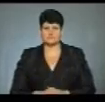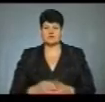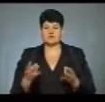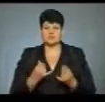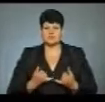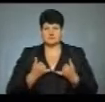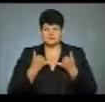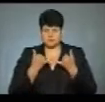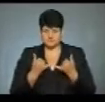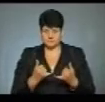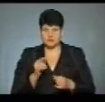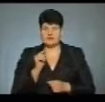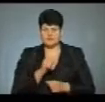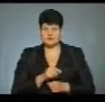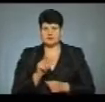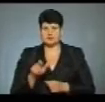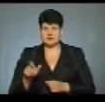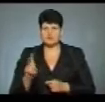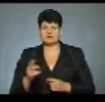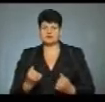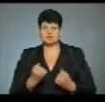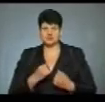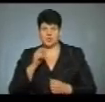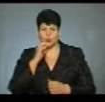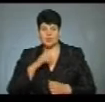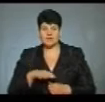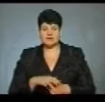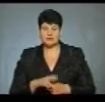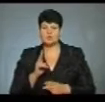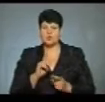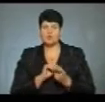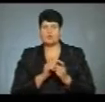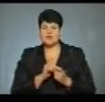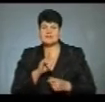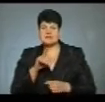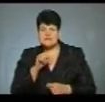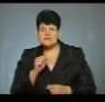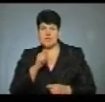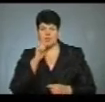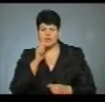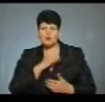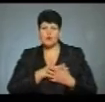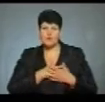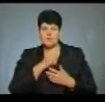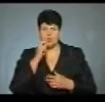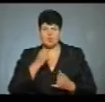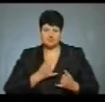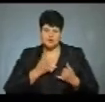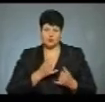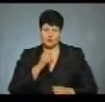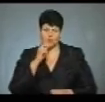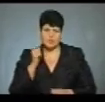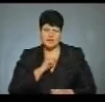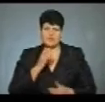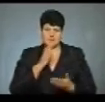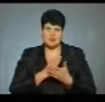віддавати шану тим людям, які захищають Україну, які борються за Україну, які люблять Україну, які шанують Україну, які